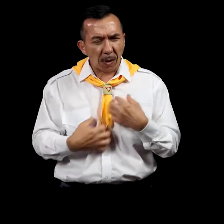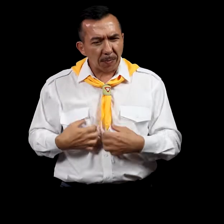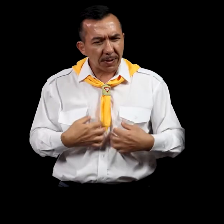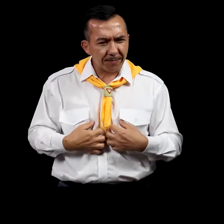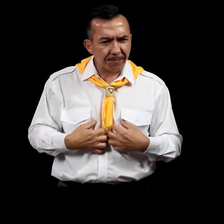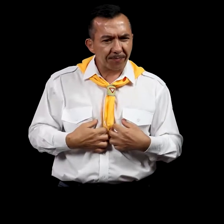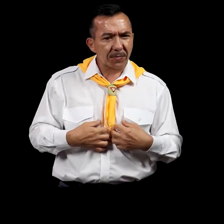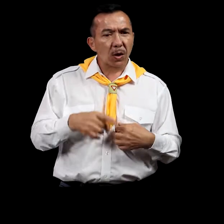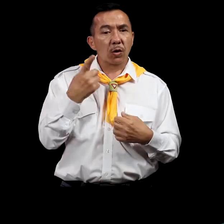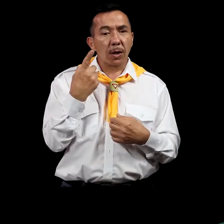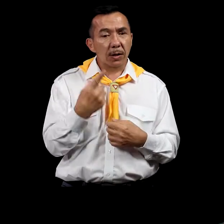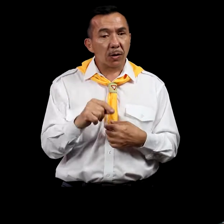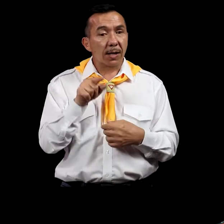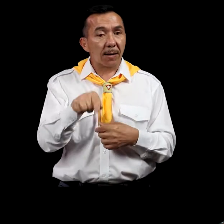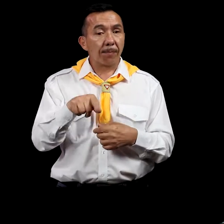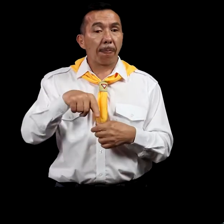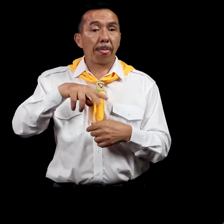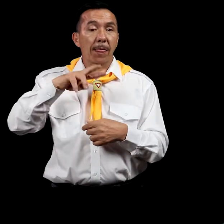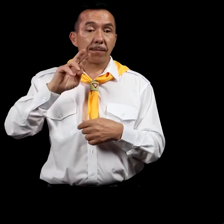gelê.